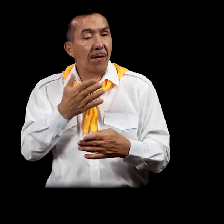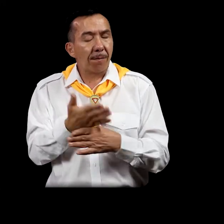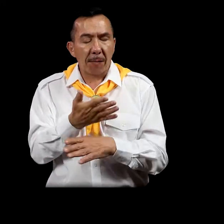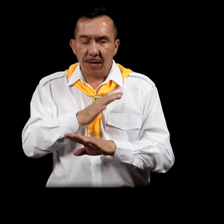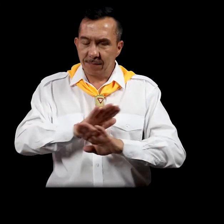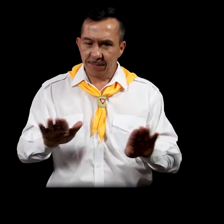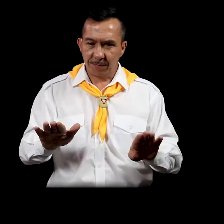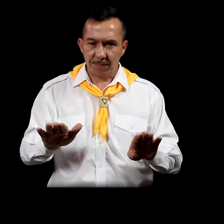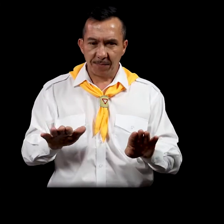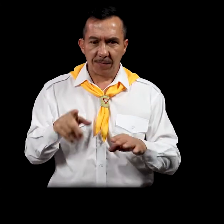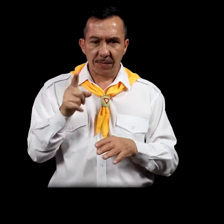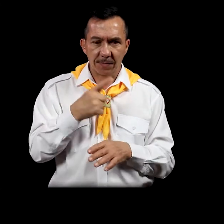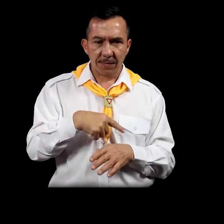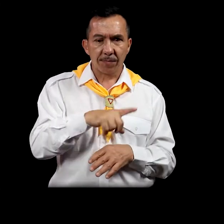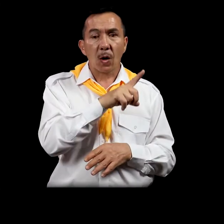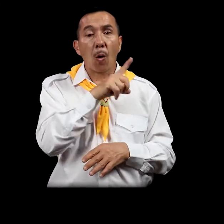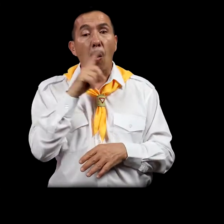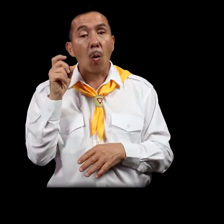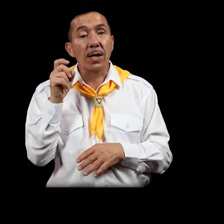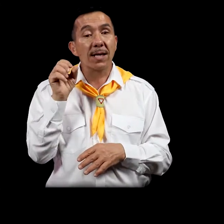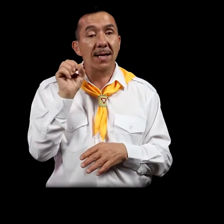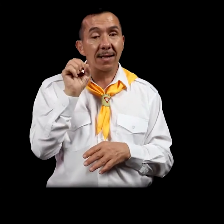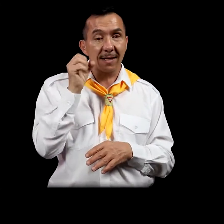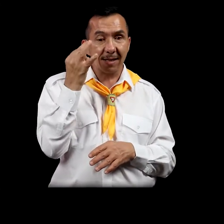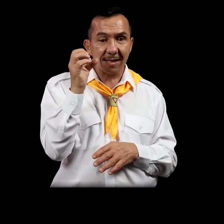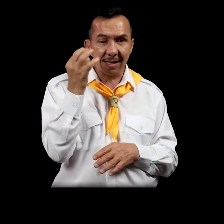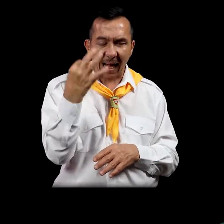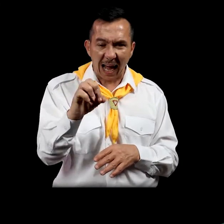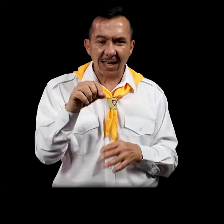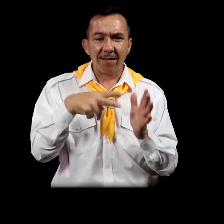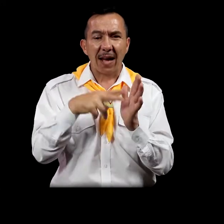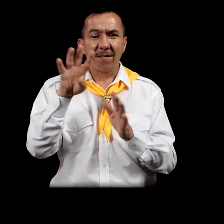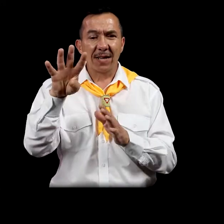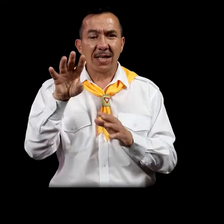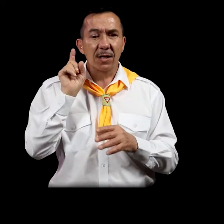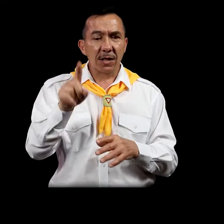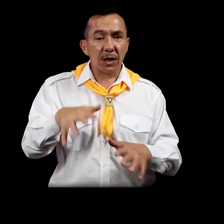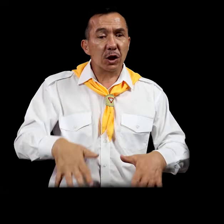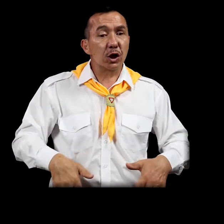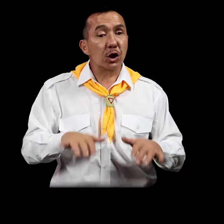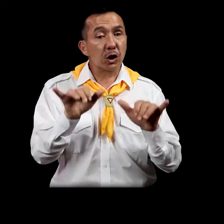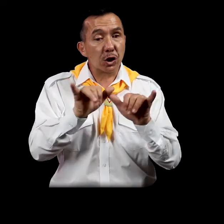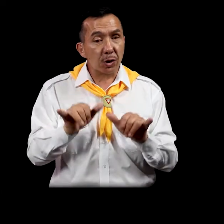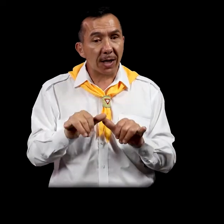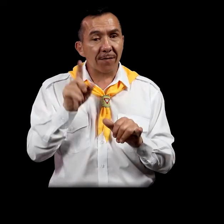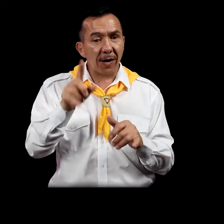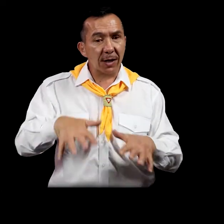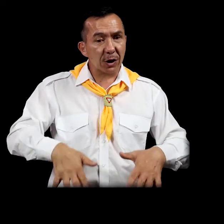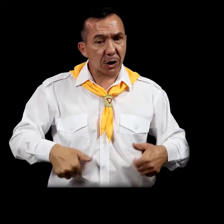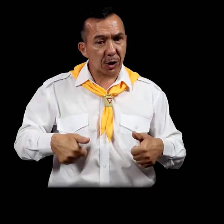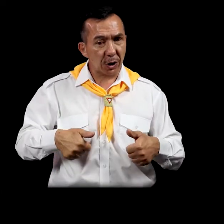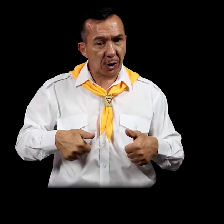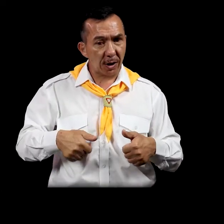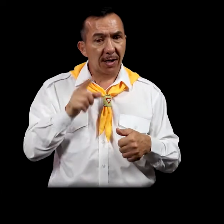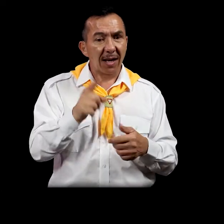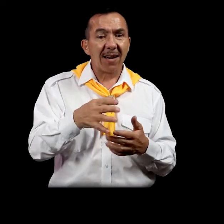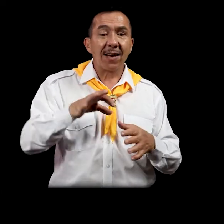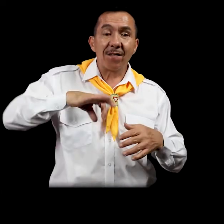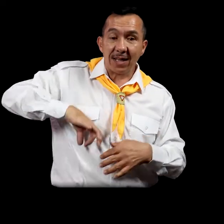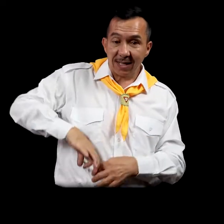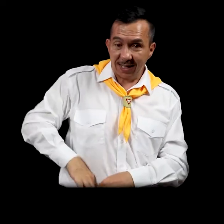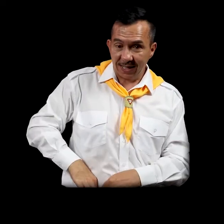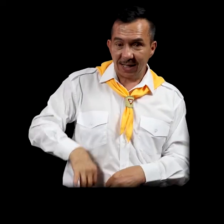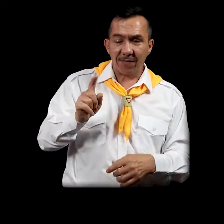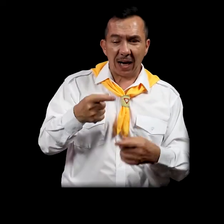mag word. Psalm 130 vers 4. Die storie van die seun wat sy vader se